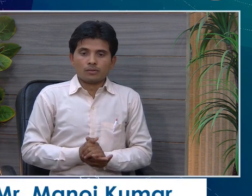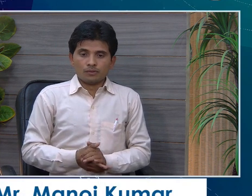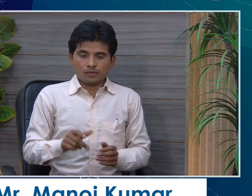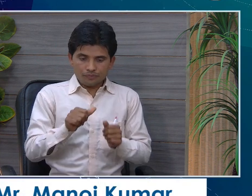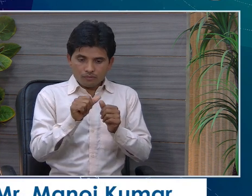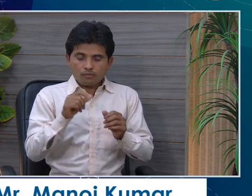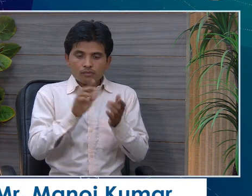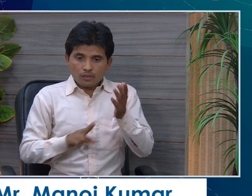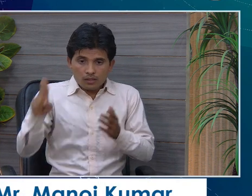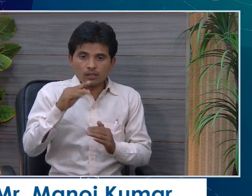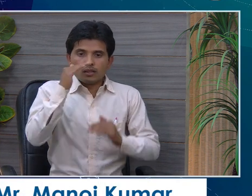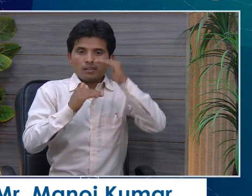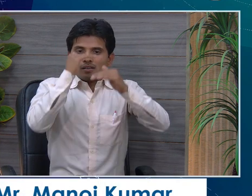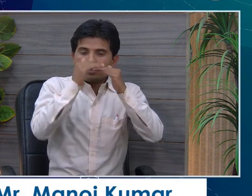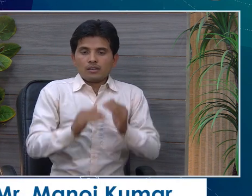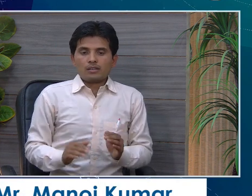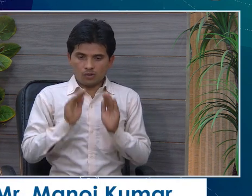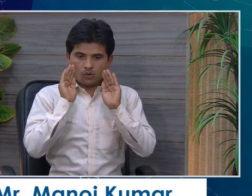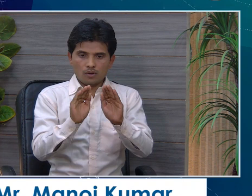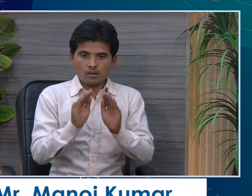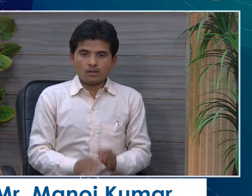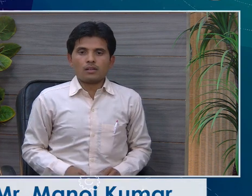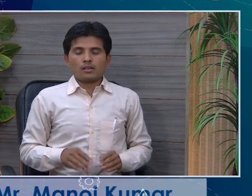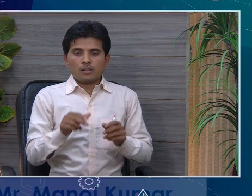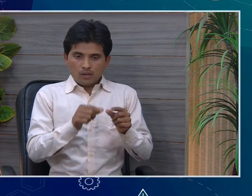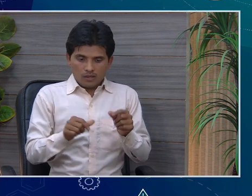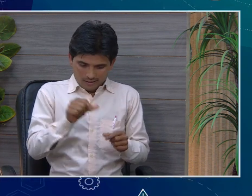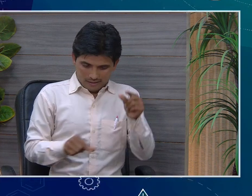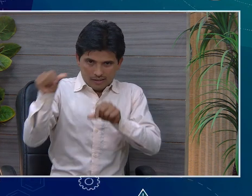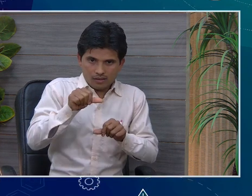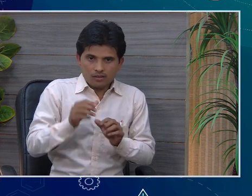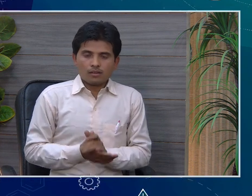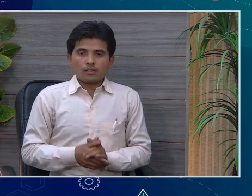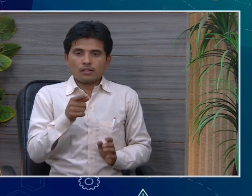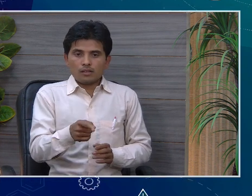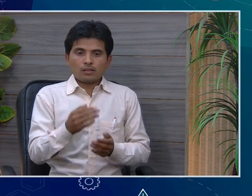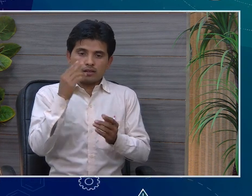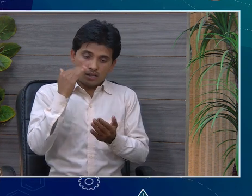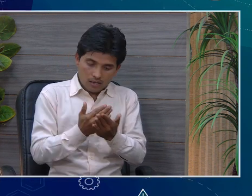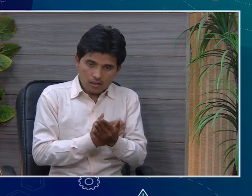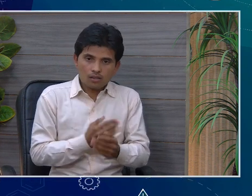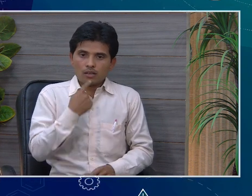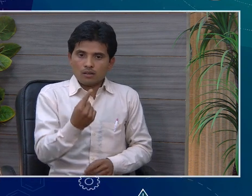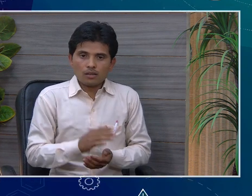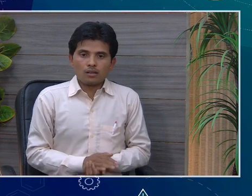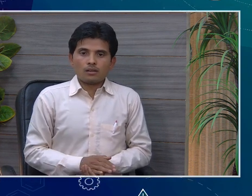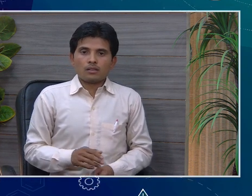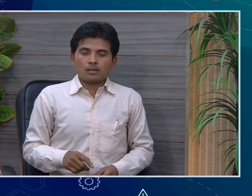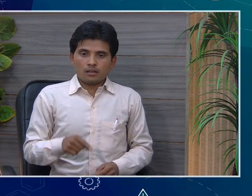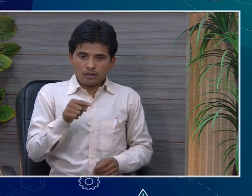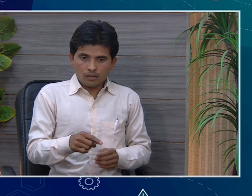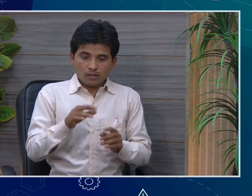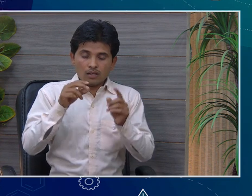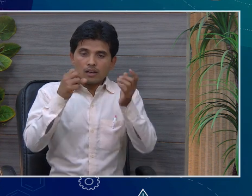देश के विकास में योगदान देने वाले वैज्ञानिकों कि योगदान तरह को समर्पित है यह तेल और खासतौर पर आज के दिन क्योंकि रमन